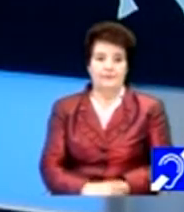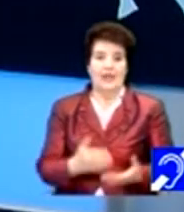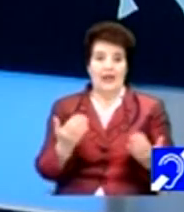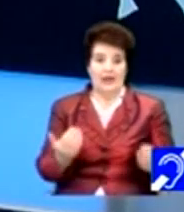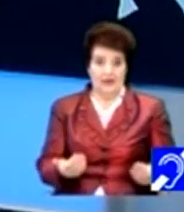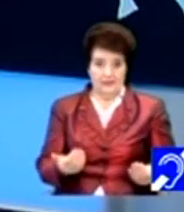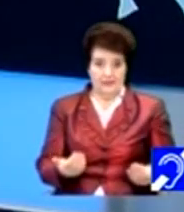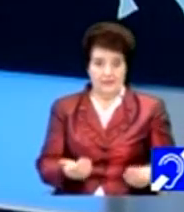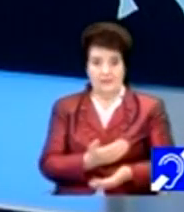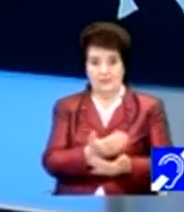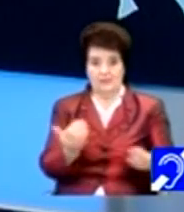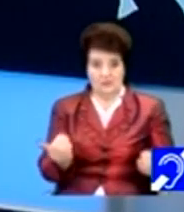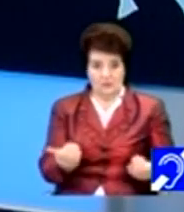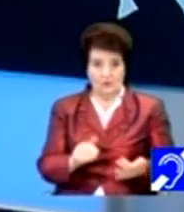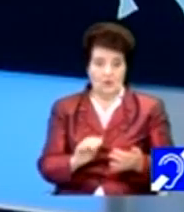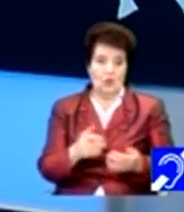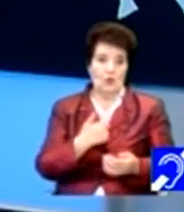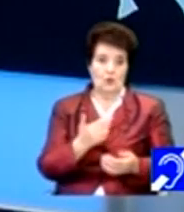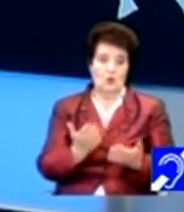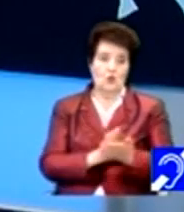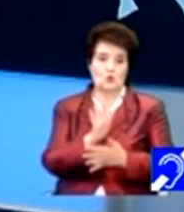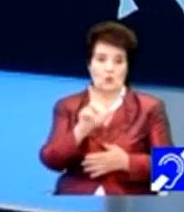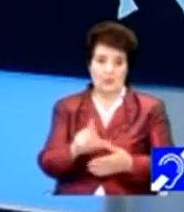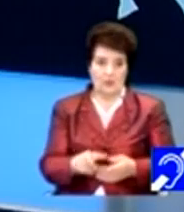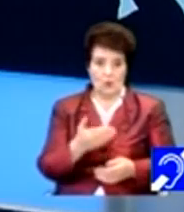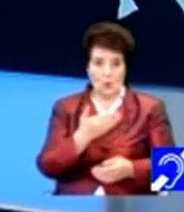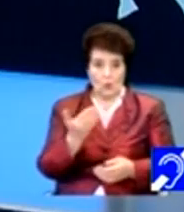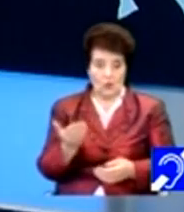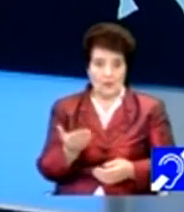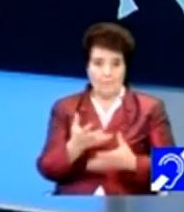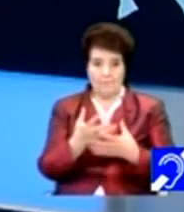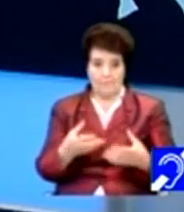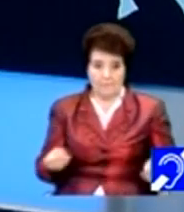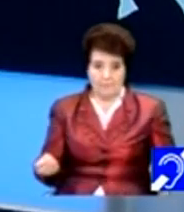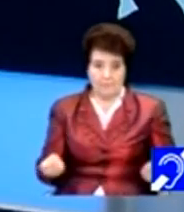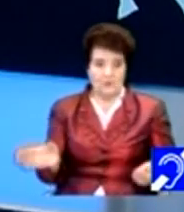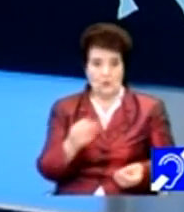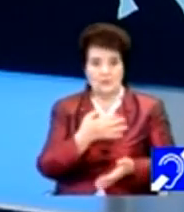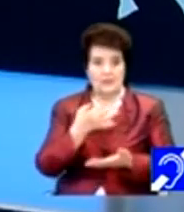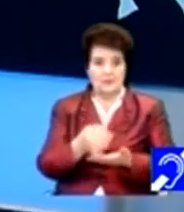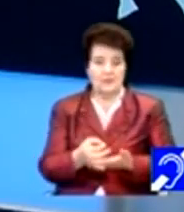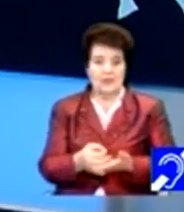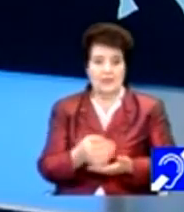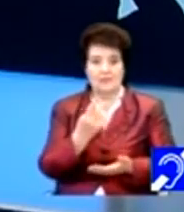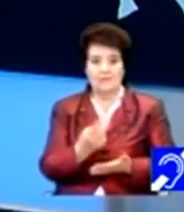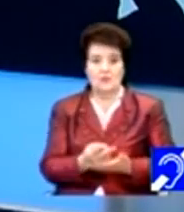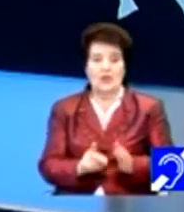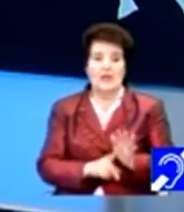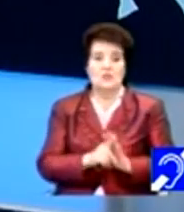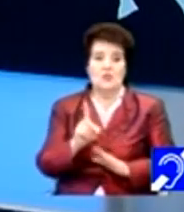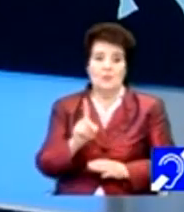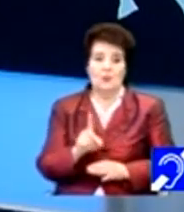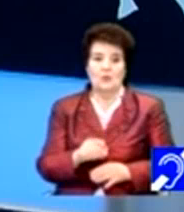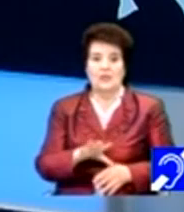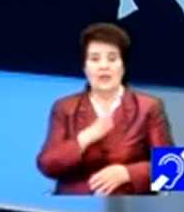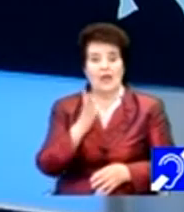Ați sesizat și voi sau doar noi jurnaliștii că în ultima perioadă au cam dispărut toți responsabilii din vizor? La începutul pandemiei